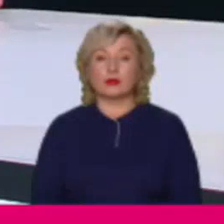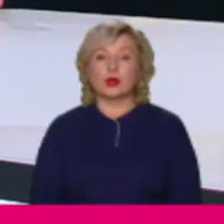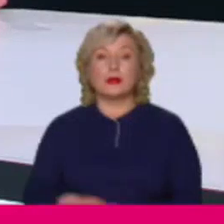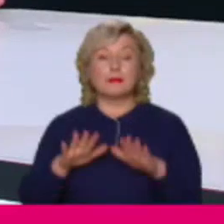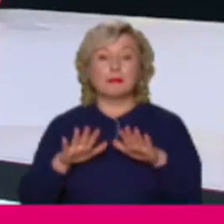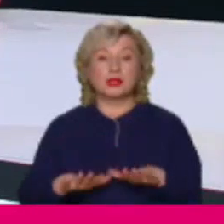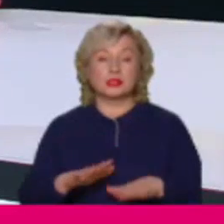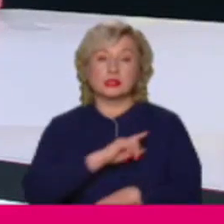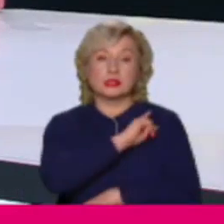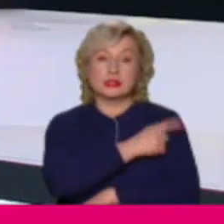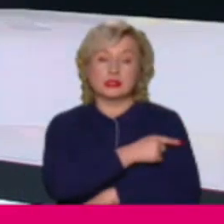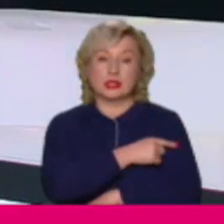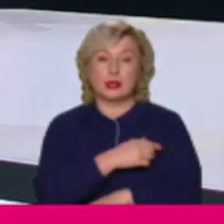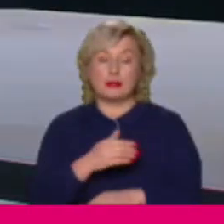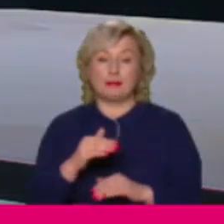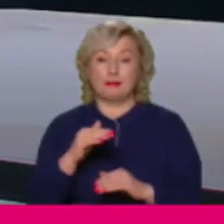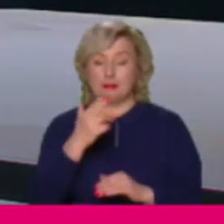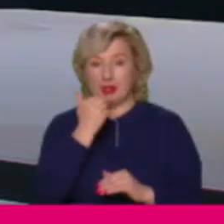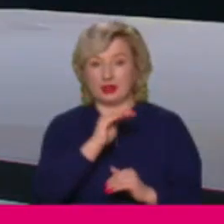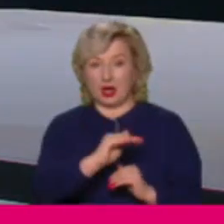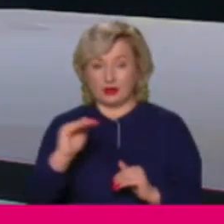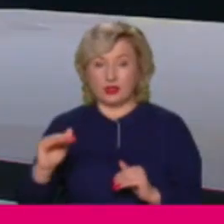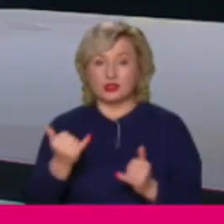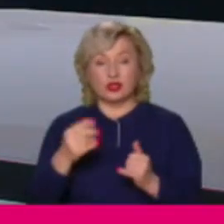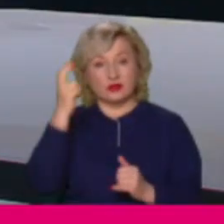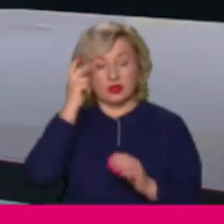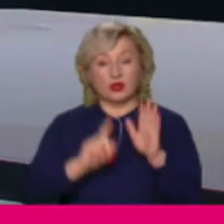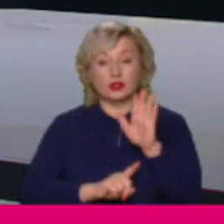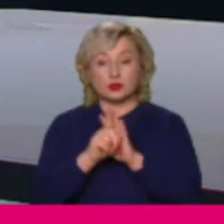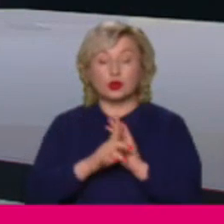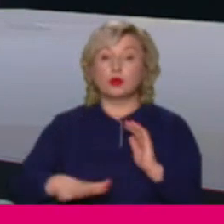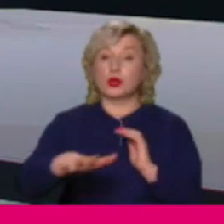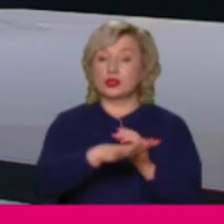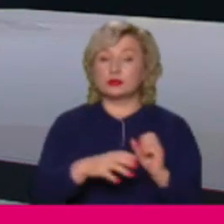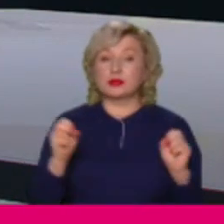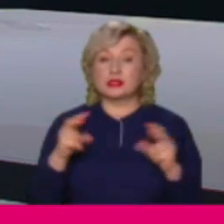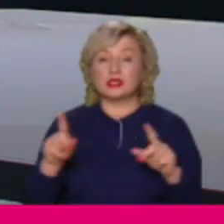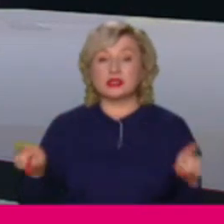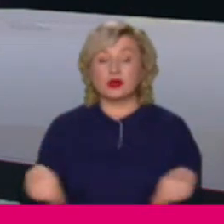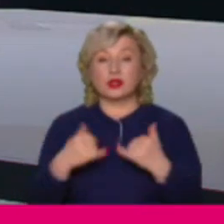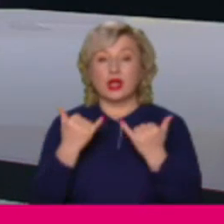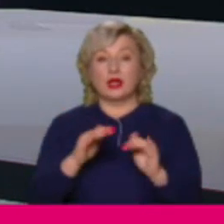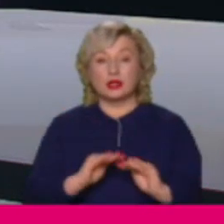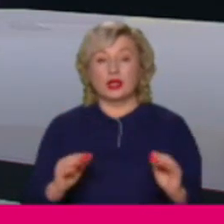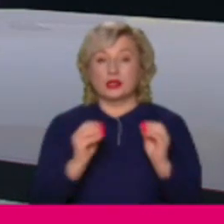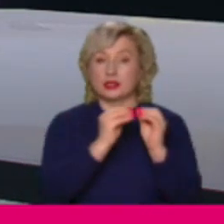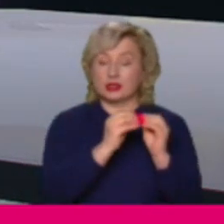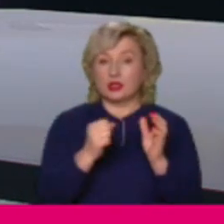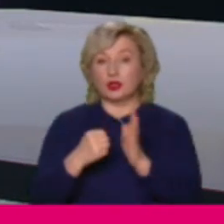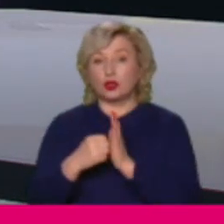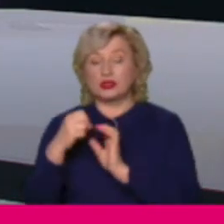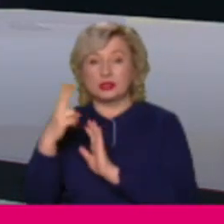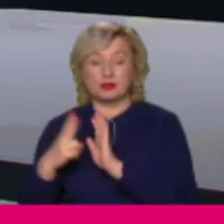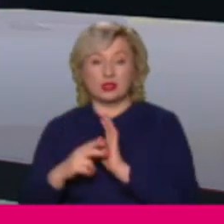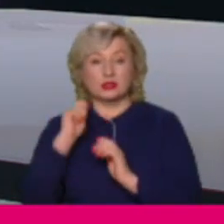Місце сили підлітків. Відсьогодні у Києві запрацював простір, спеціально створений для дітей віком від 10 до 17 років.